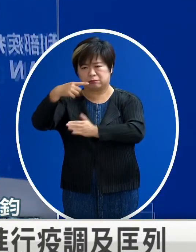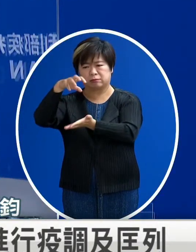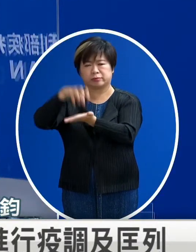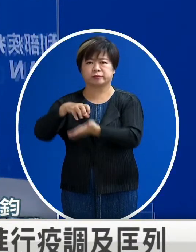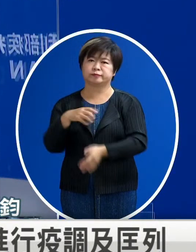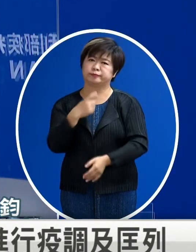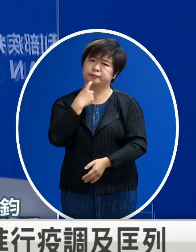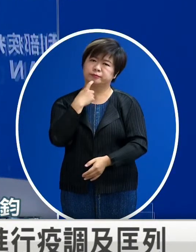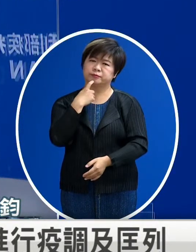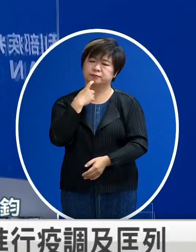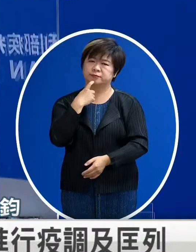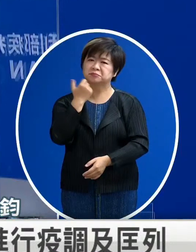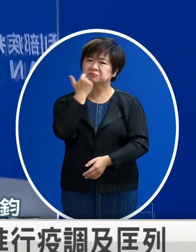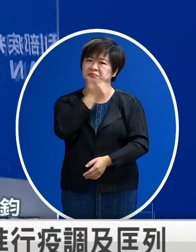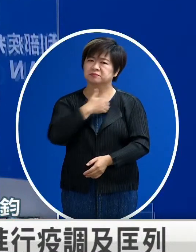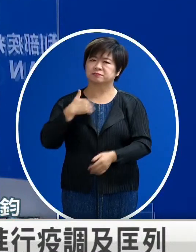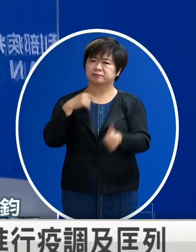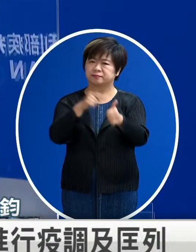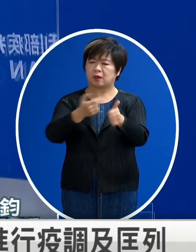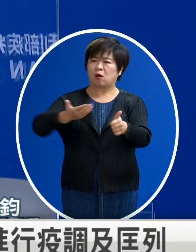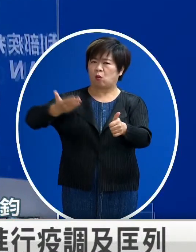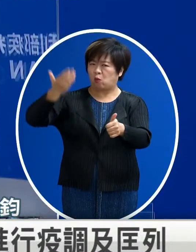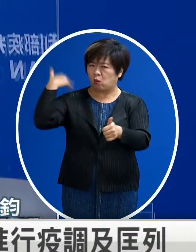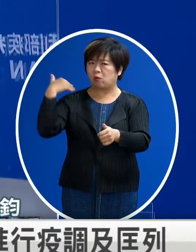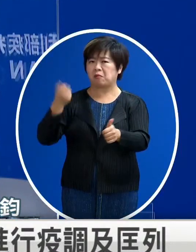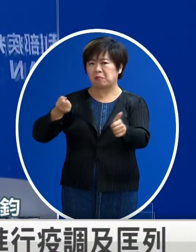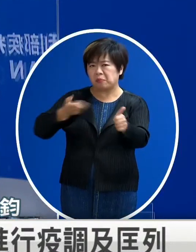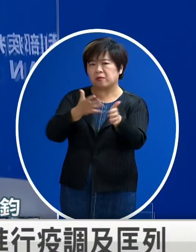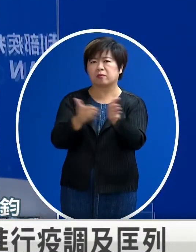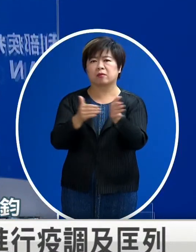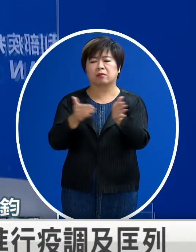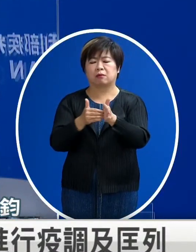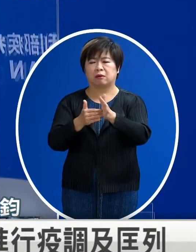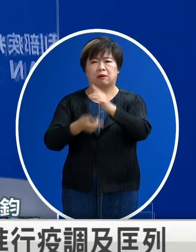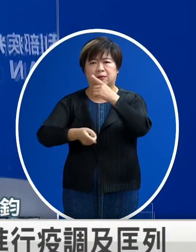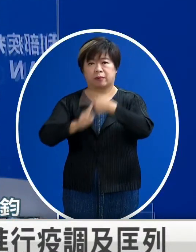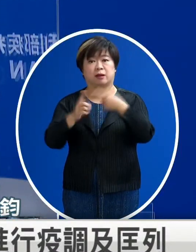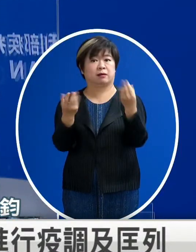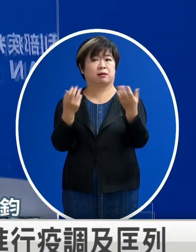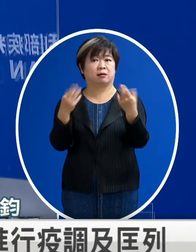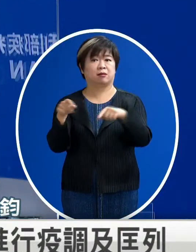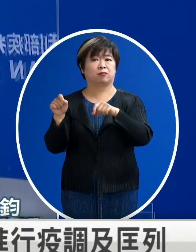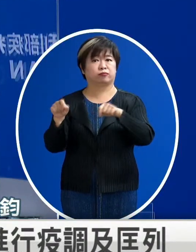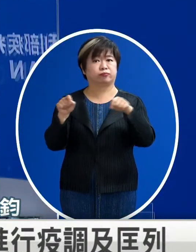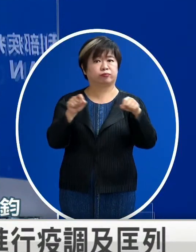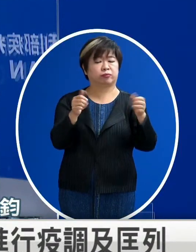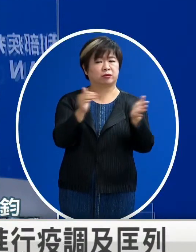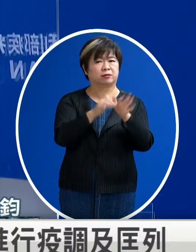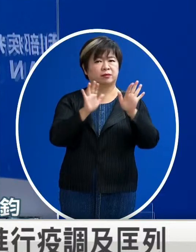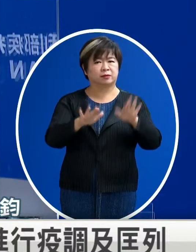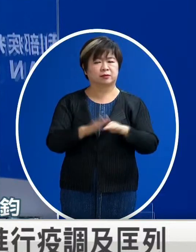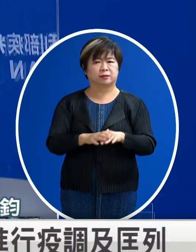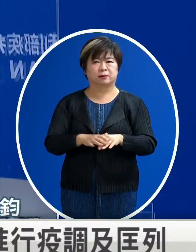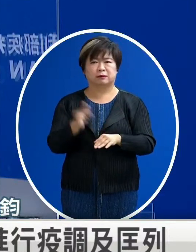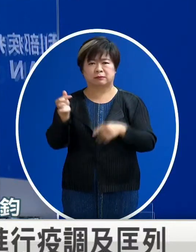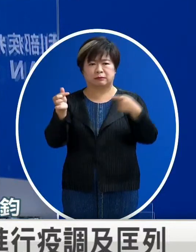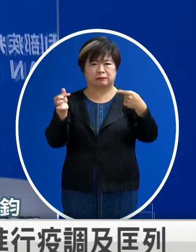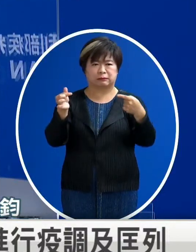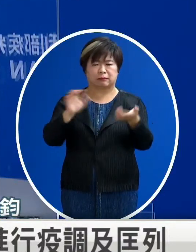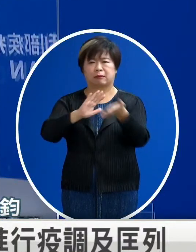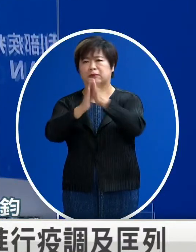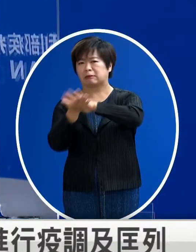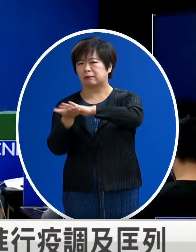个就是先前也许感染过，但是未曾有机会确诊，那现在处于一个阴阴阳阳复阳的一个阶